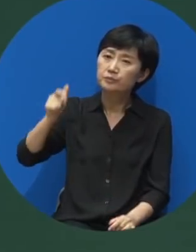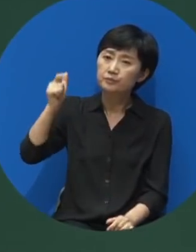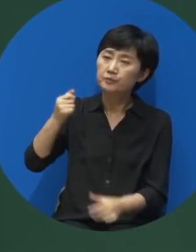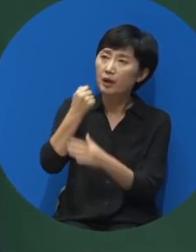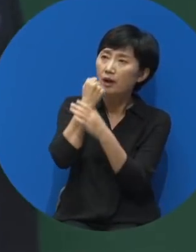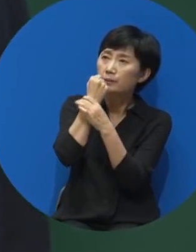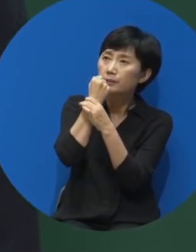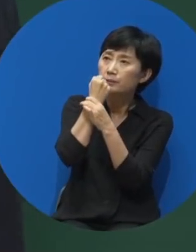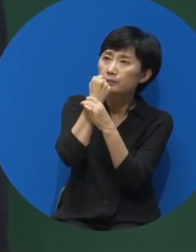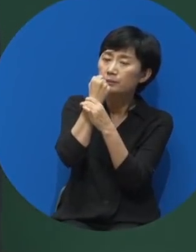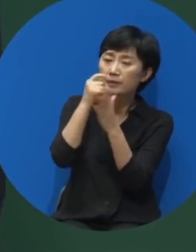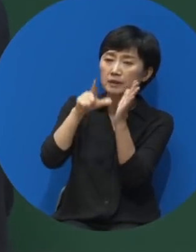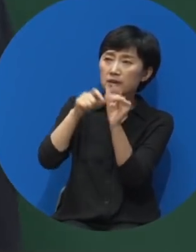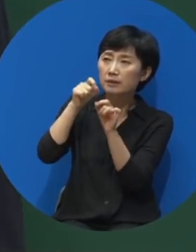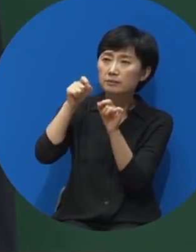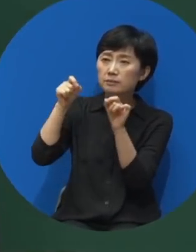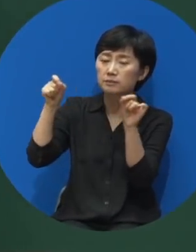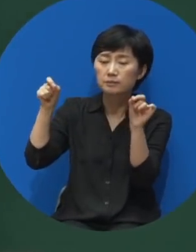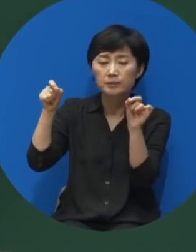야,